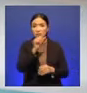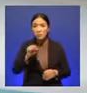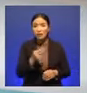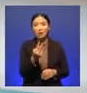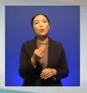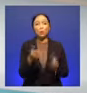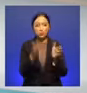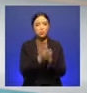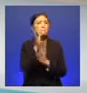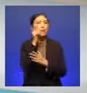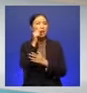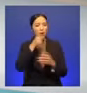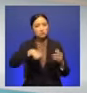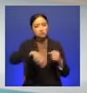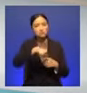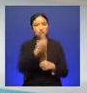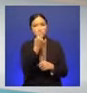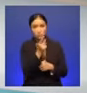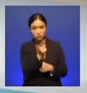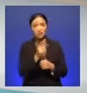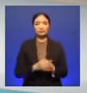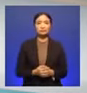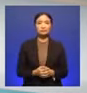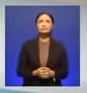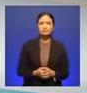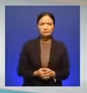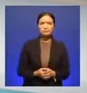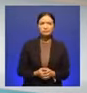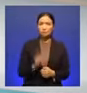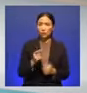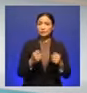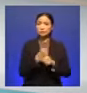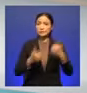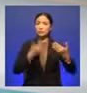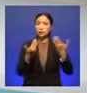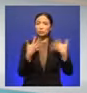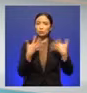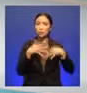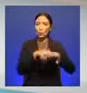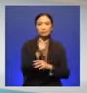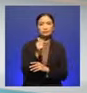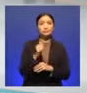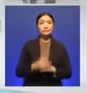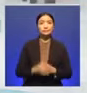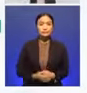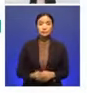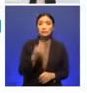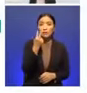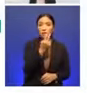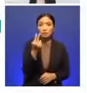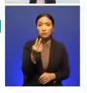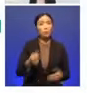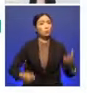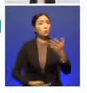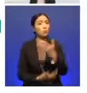ได้อยู่กับคุณพ่อคุณแม่นะครับเดี๋ยวภาพต่อไปจะยิ่งสำคัญมากก็คือจะได้ทำกิจกรรมร่วมกันขอภาพต่อไปครับเราจะเห็นได้เลยว่าโ